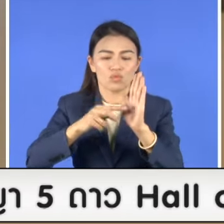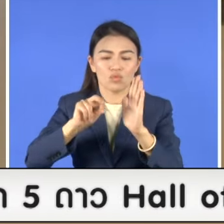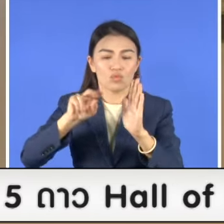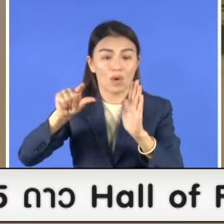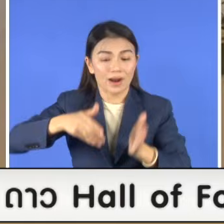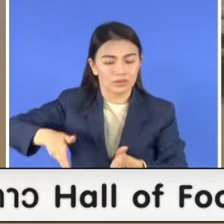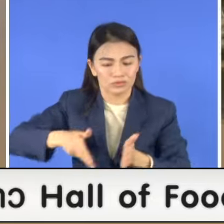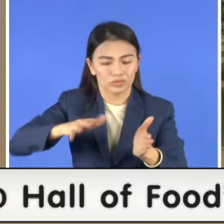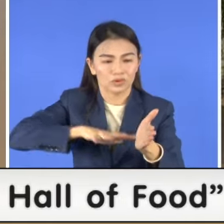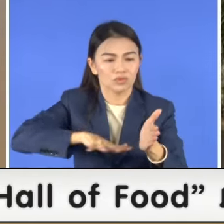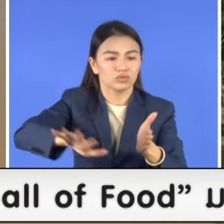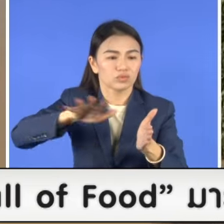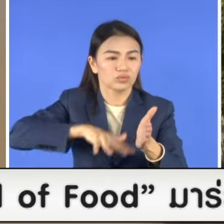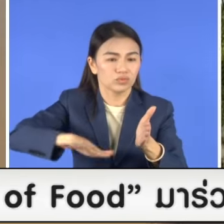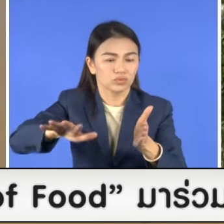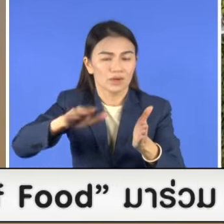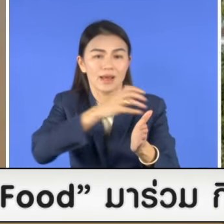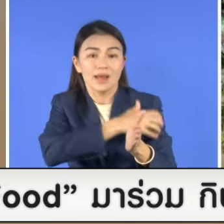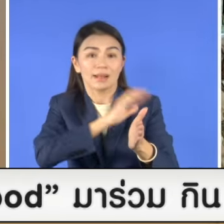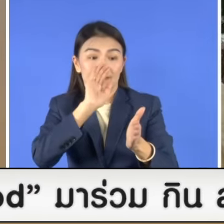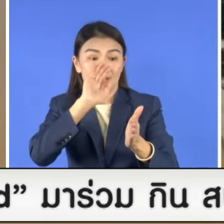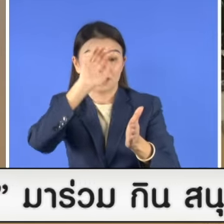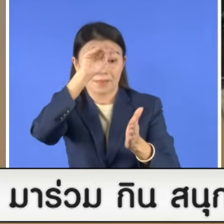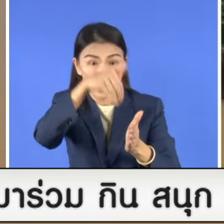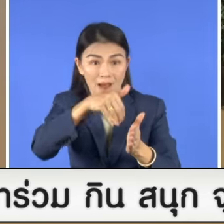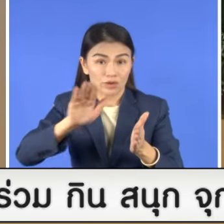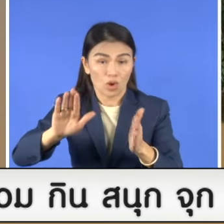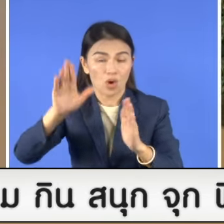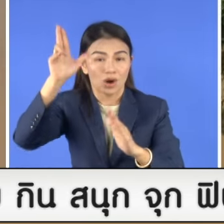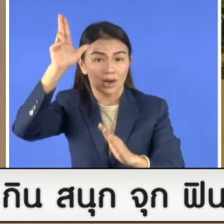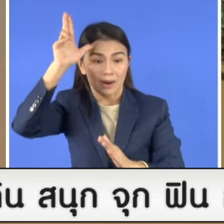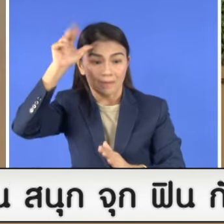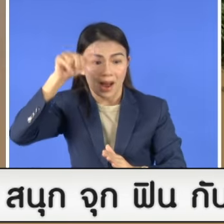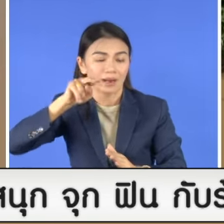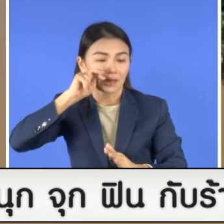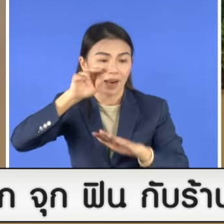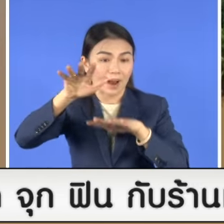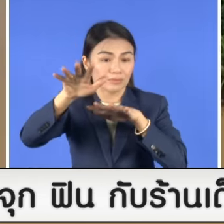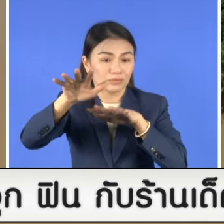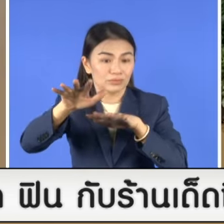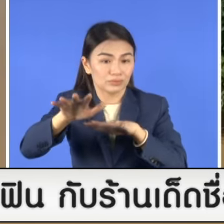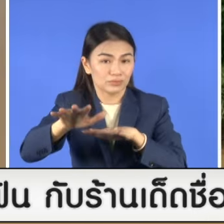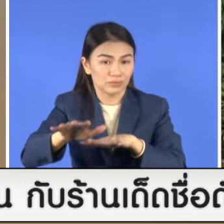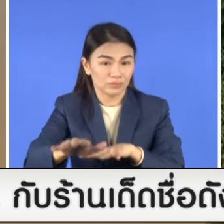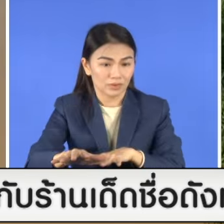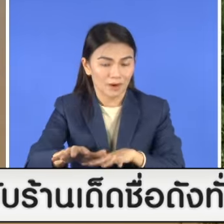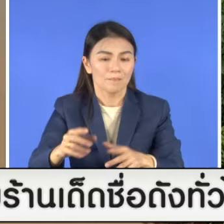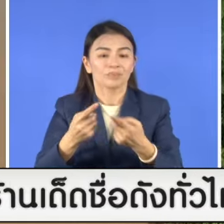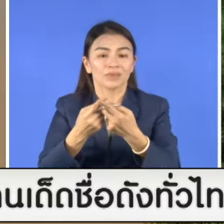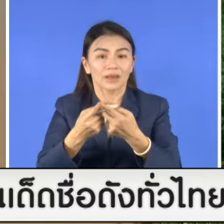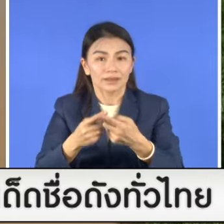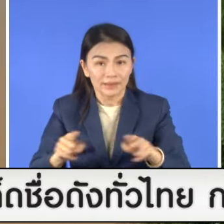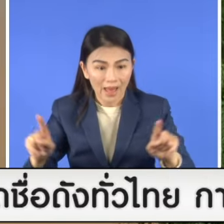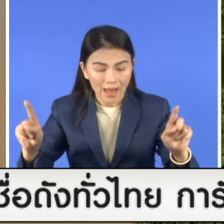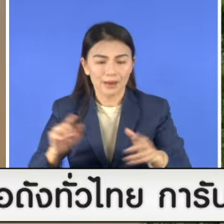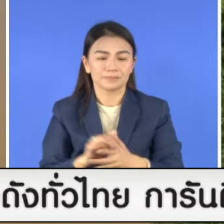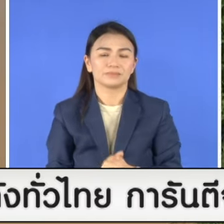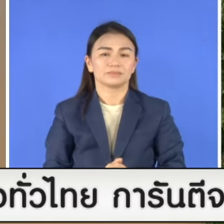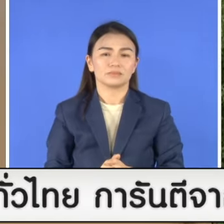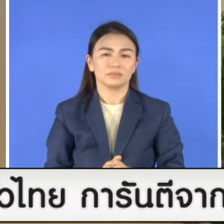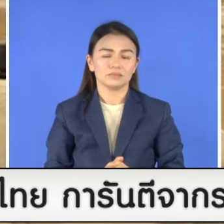สิงห์ชัยในเขตเทศบาลนครลำปางก็เพบว่าระดับน้ำนะฮะลดลงอย่างต่อเนื่องแต่ว่าบางจุดชาวบ้านนะครับก็บอกว่า